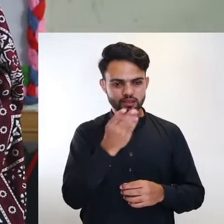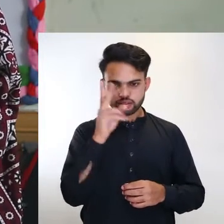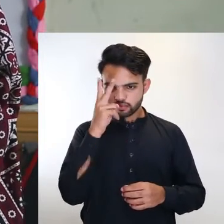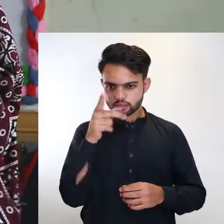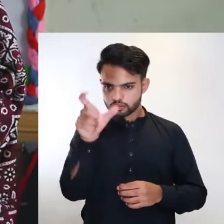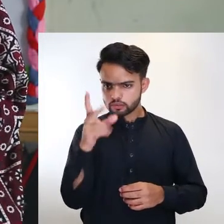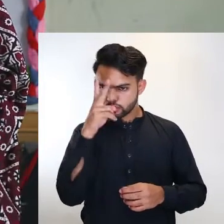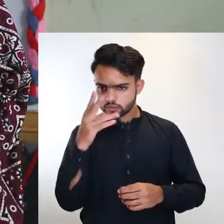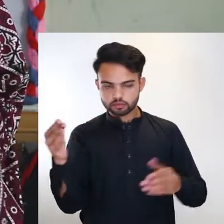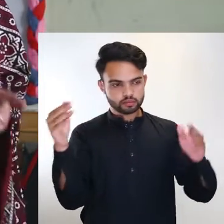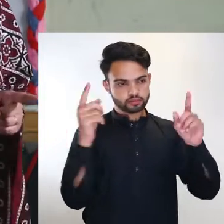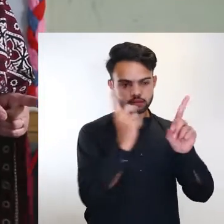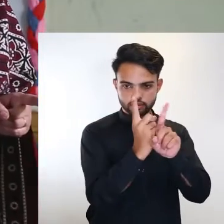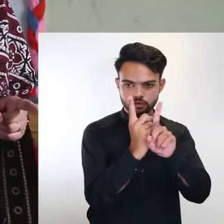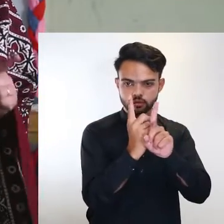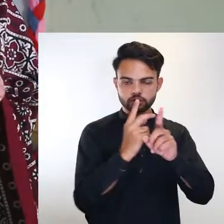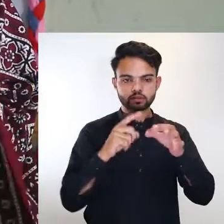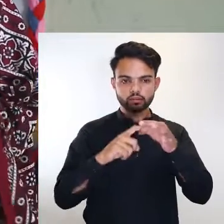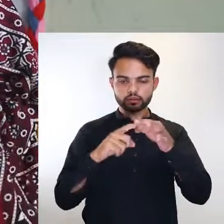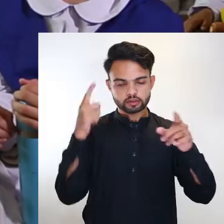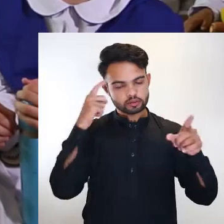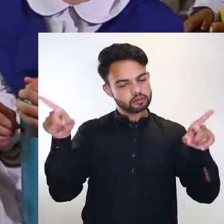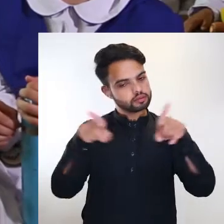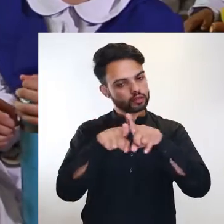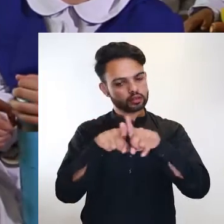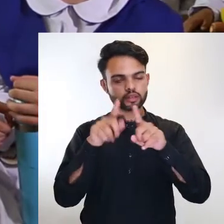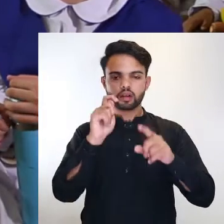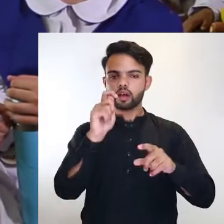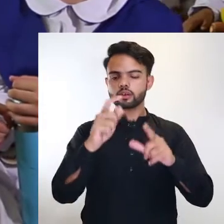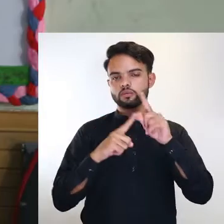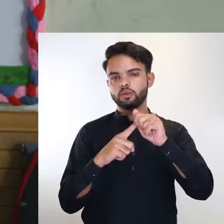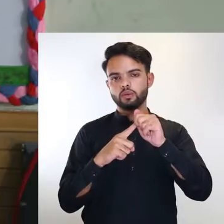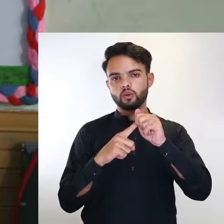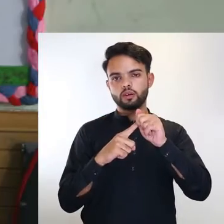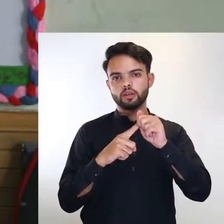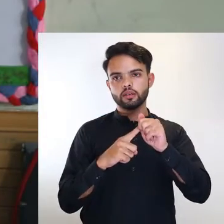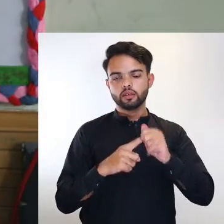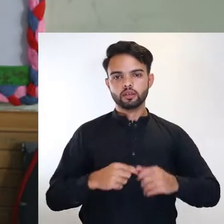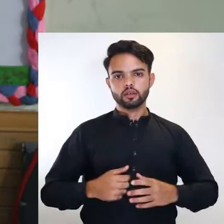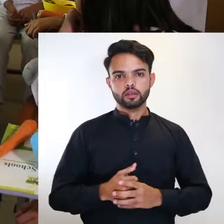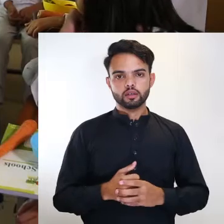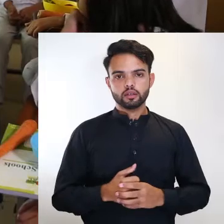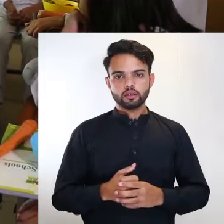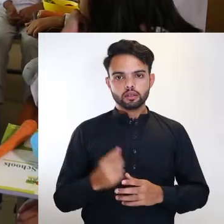मुताबिक, तवक्को के ऐन मुताबिक काम करे तो उसे इफेक्टिव कम्युनिकेशन कहते हैं। क्या कहते हैं?